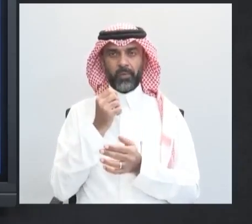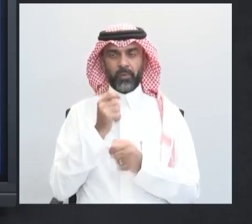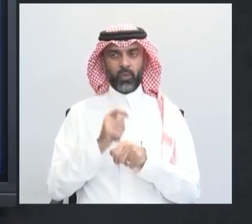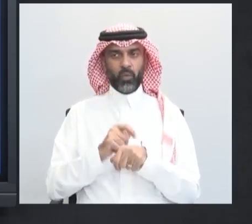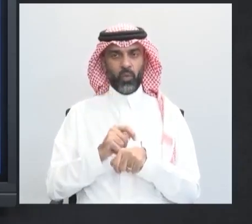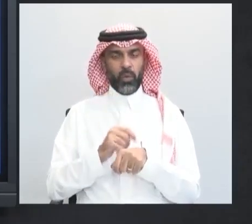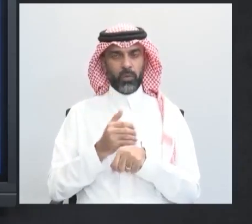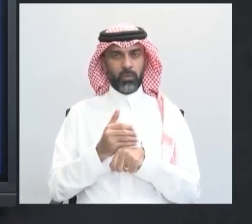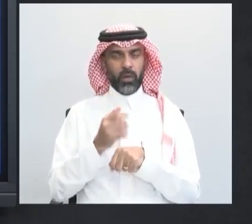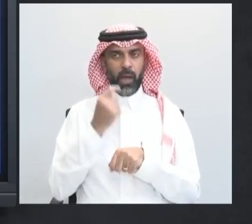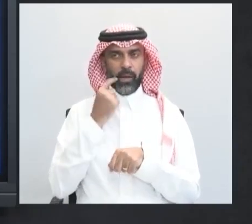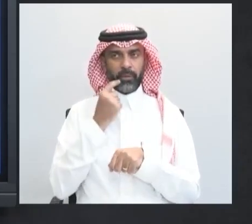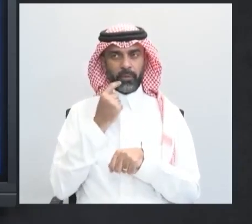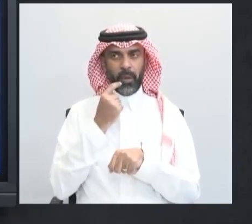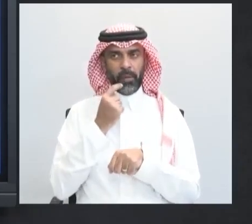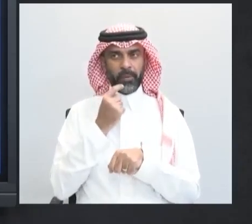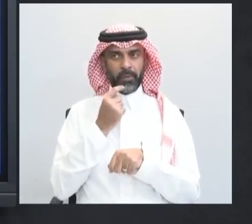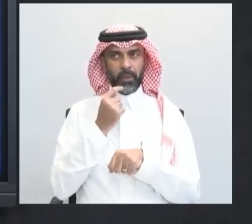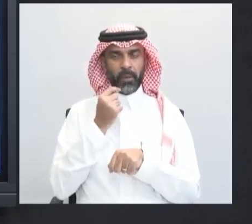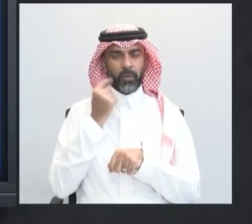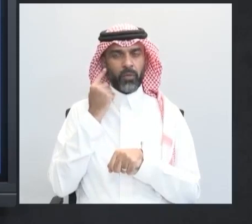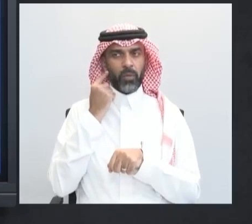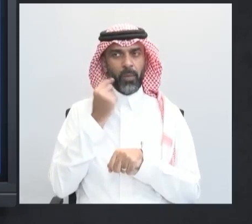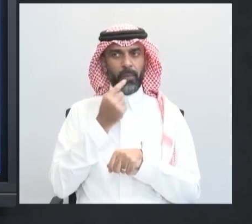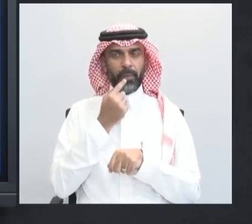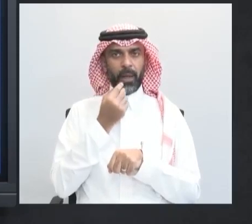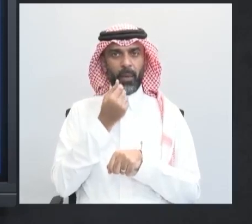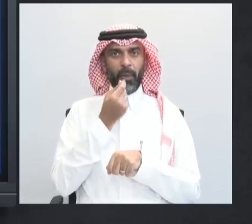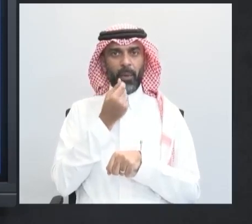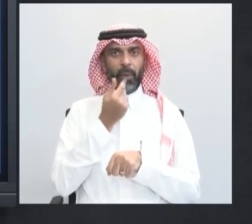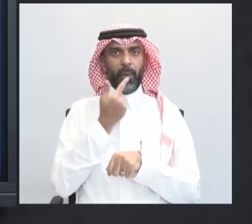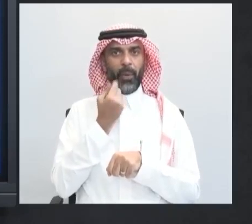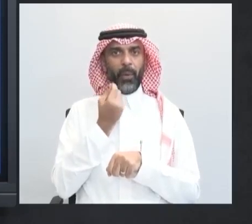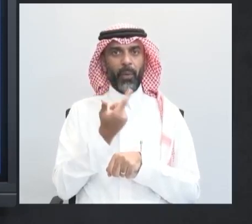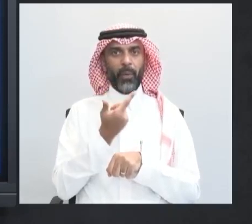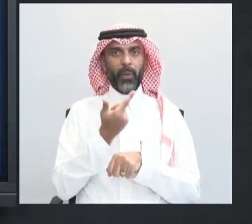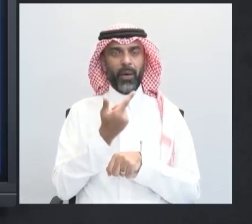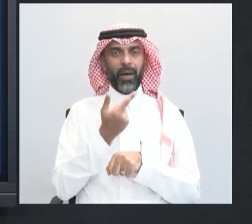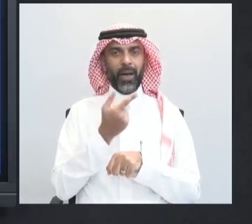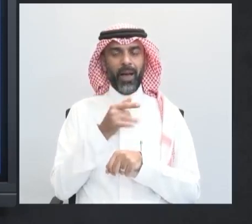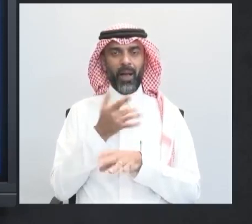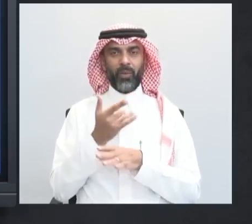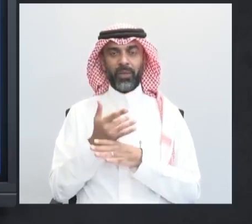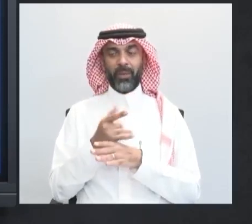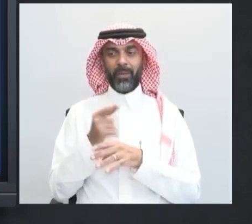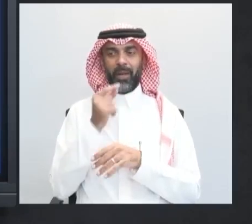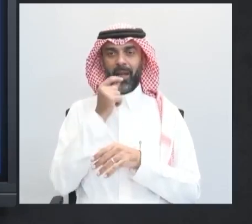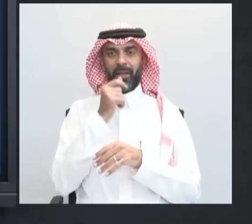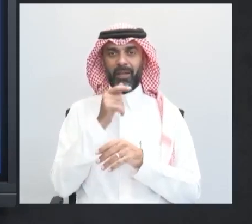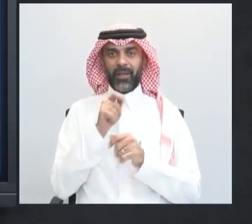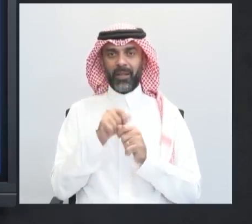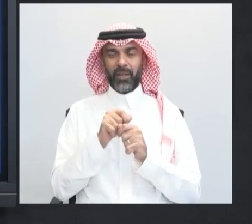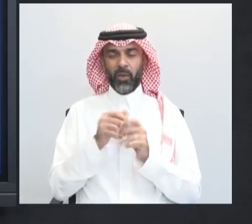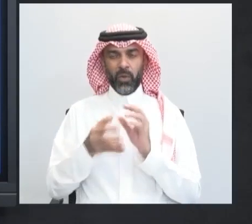فمك بدات تتذوق او تستشعر مذاق حلو داخل الفم هنا النشا المكون لهذا الخبز